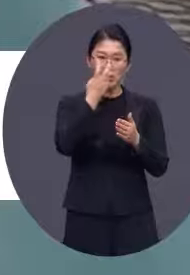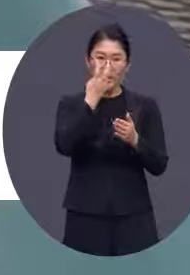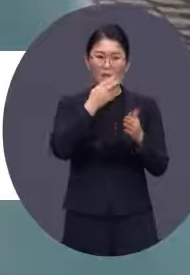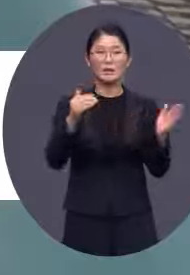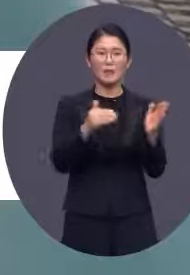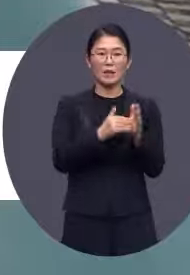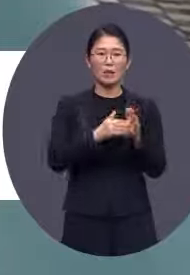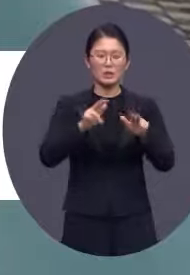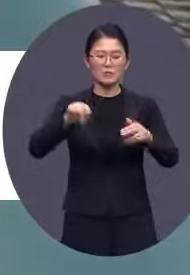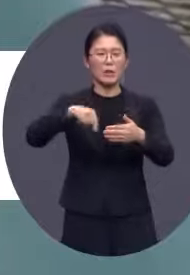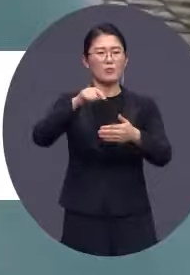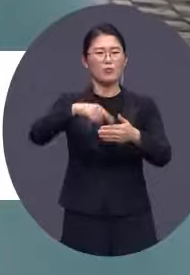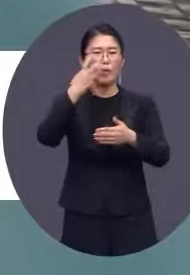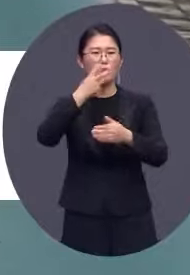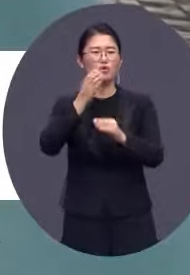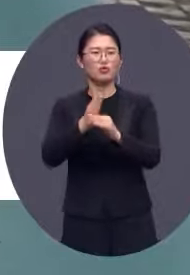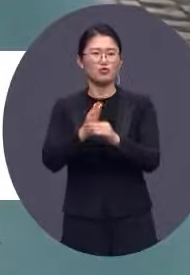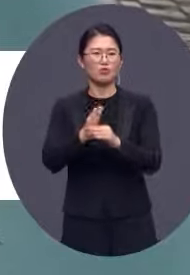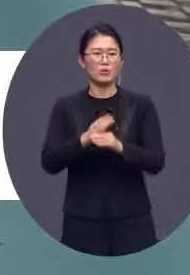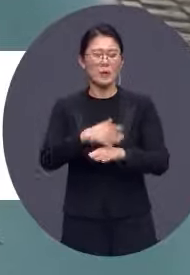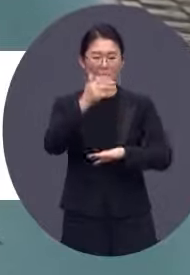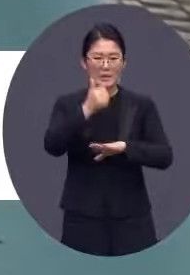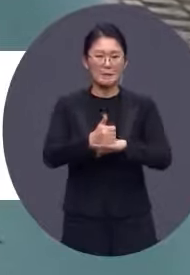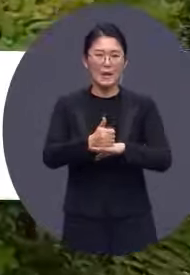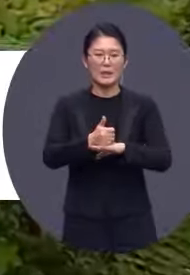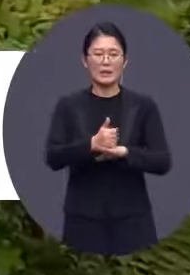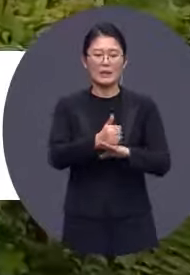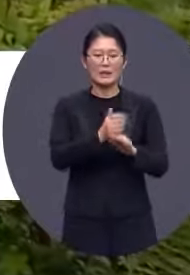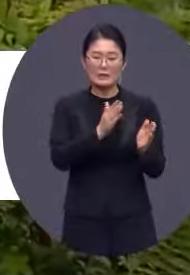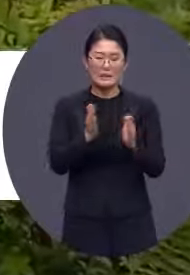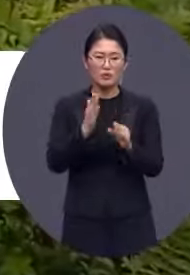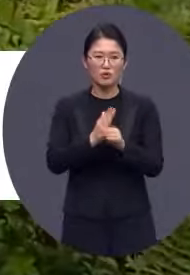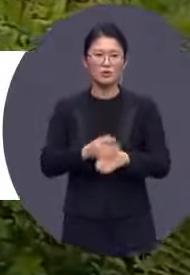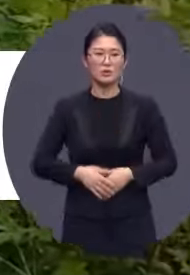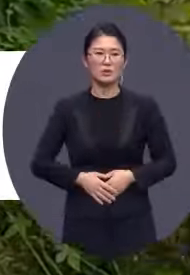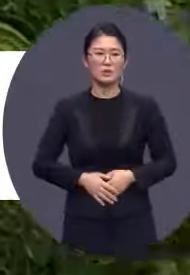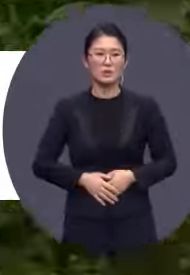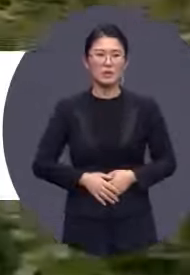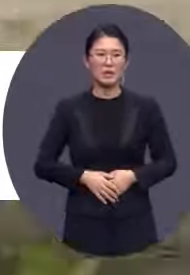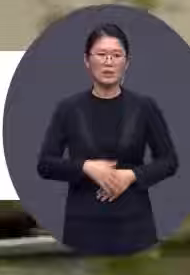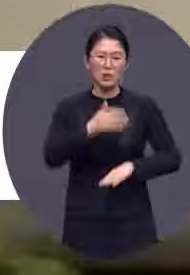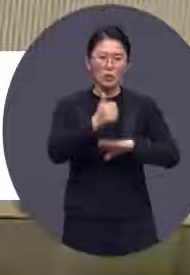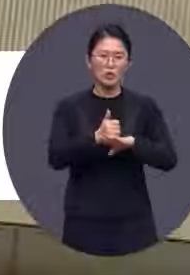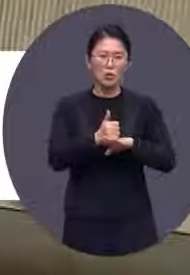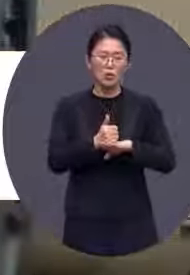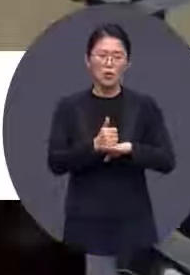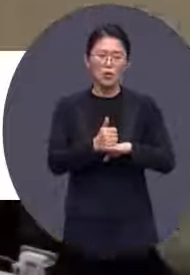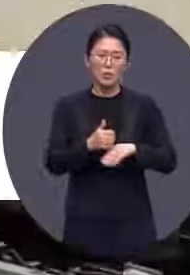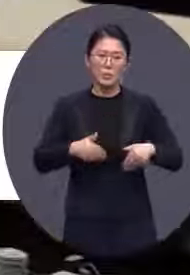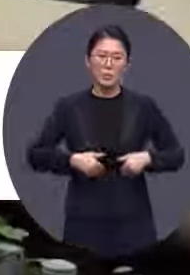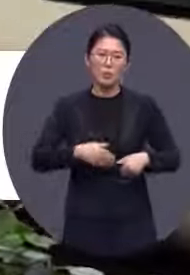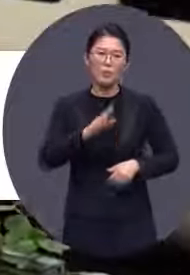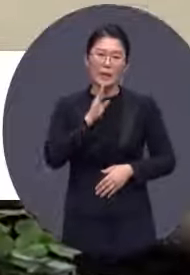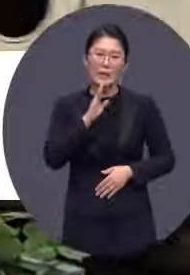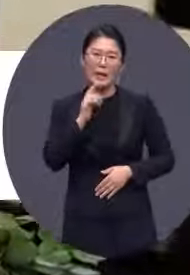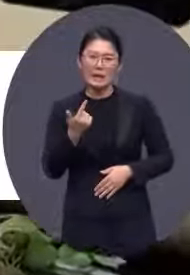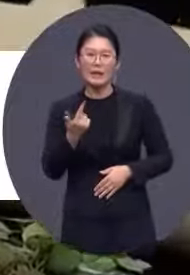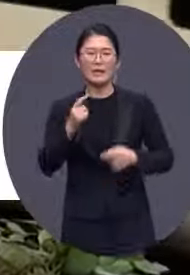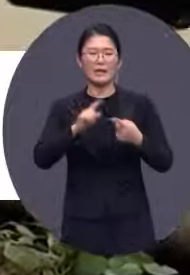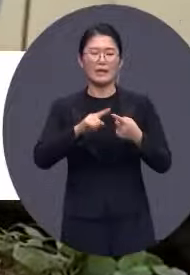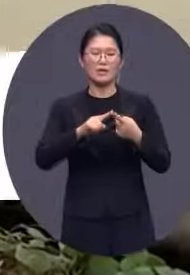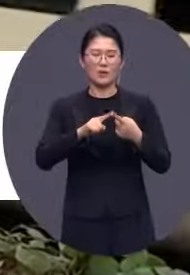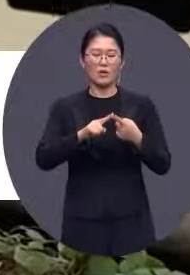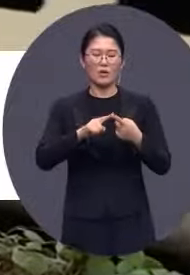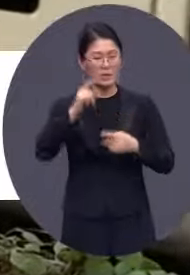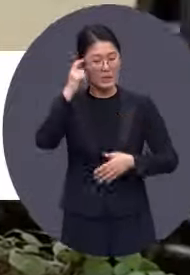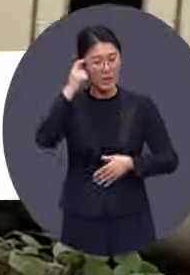아직 마무리 단계에 있습니다. 최종적으로 타당성이 확보되었는지 아니면 타당성이 부족한지 이런 것들이 결정이 될 예정입니다. 그